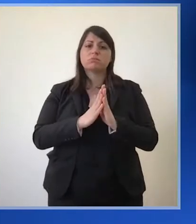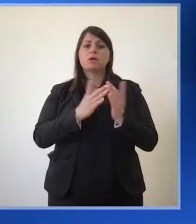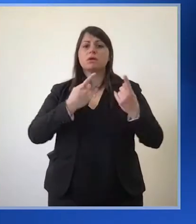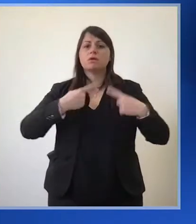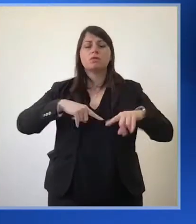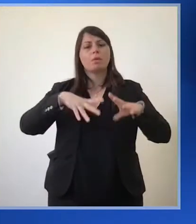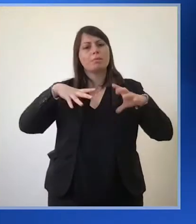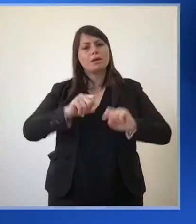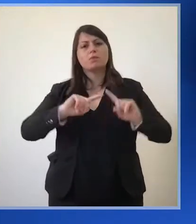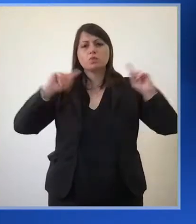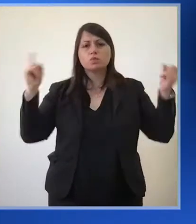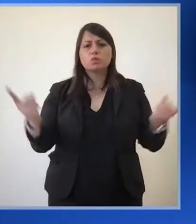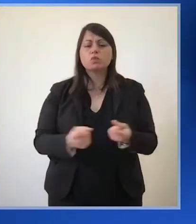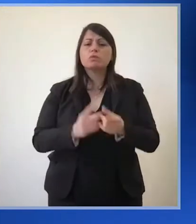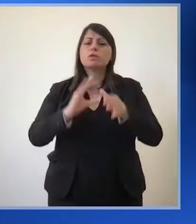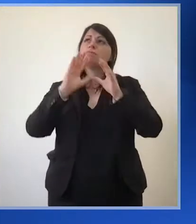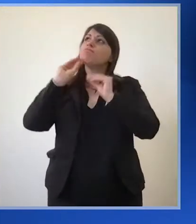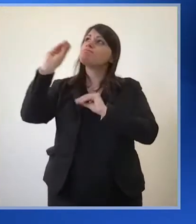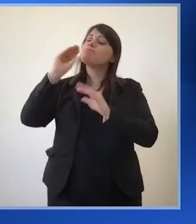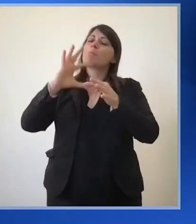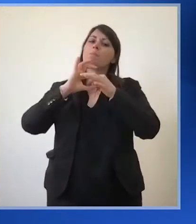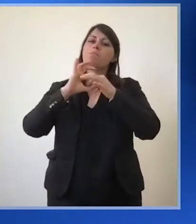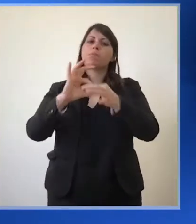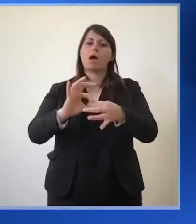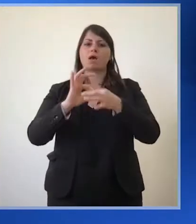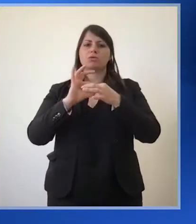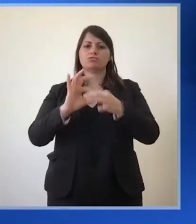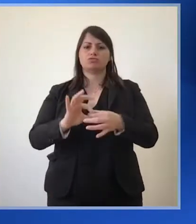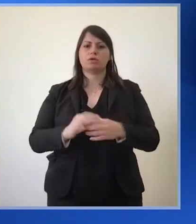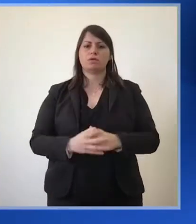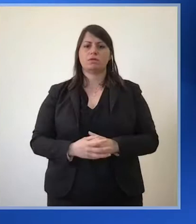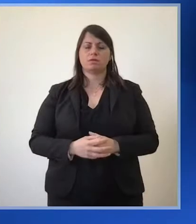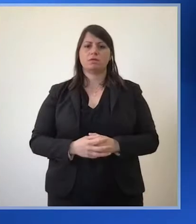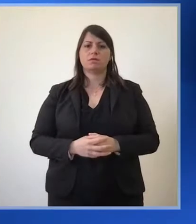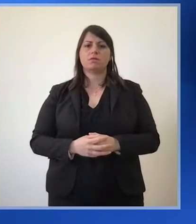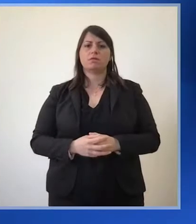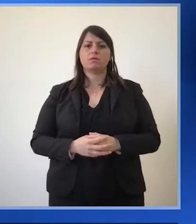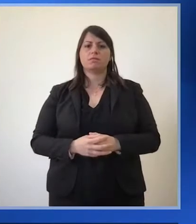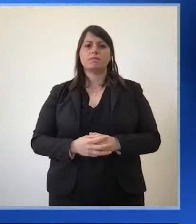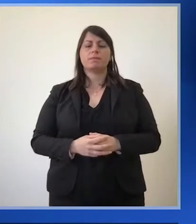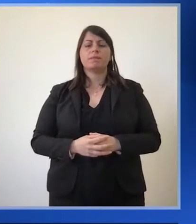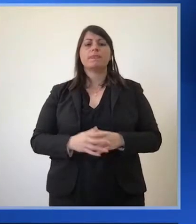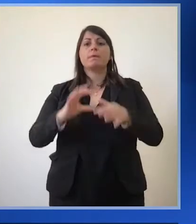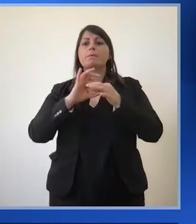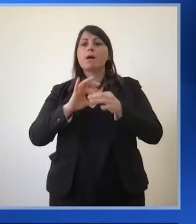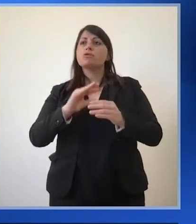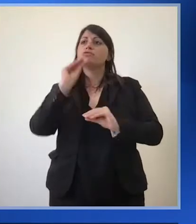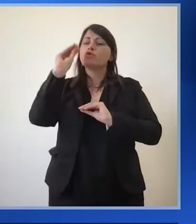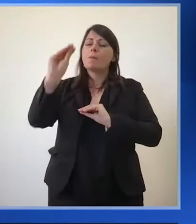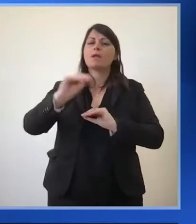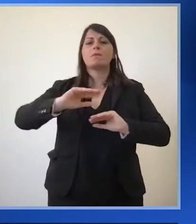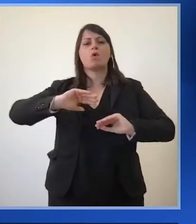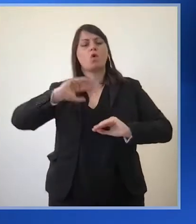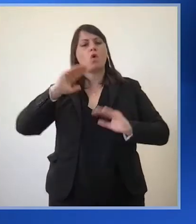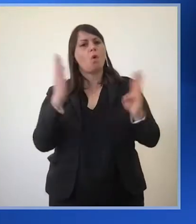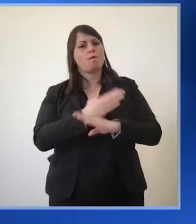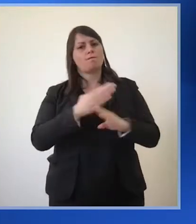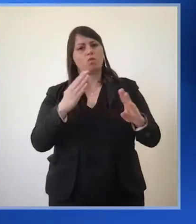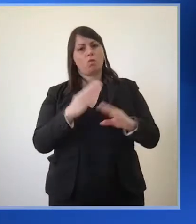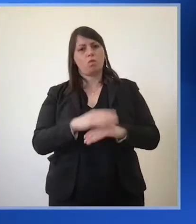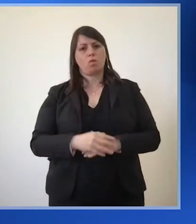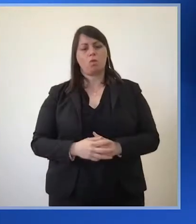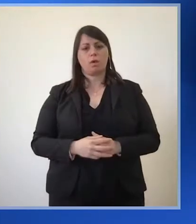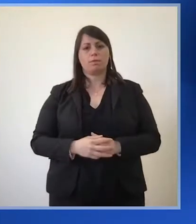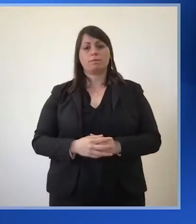voce la pace. Dai balconi e per le strade, pace. Chiara responsabilità